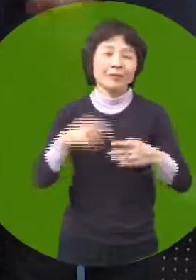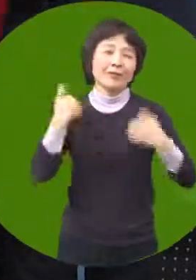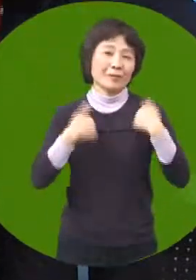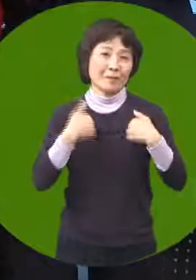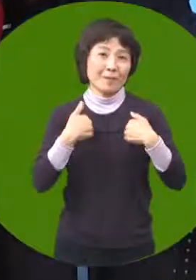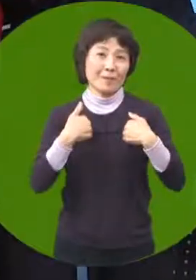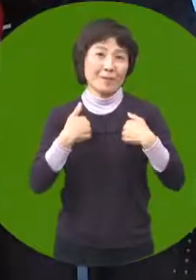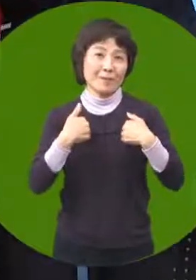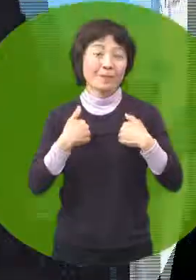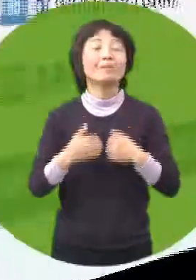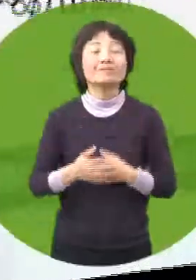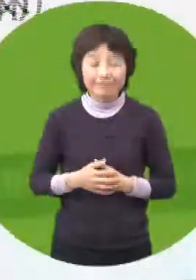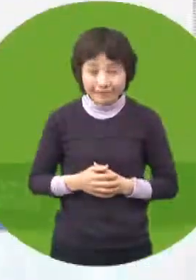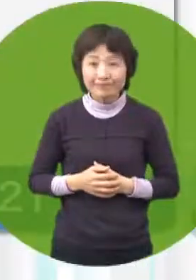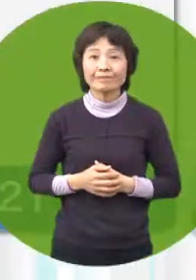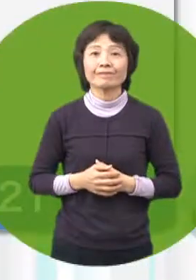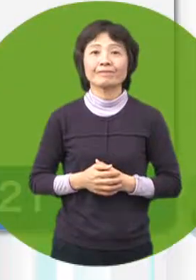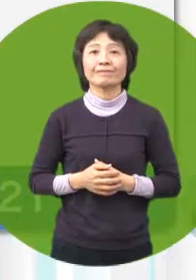う。